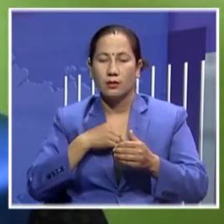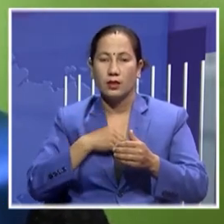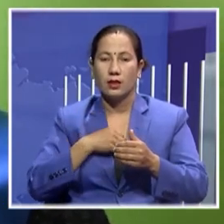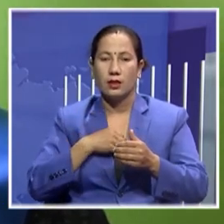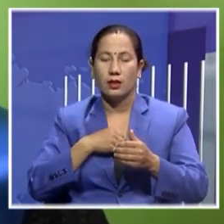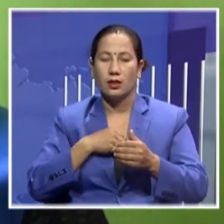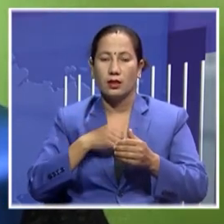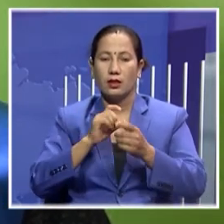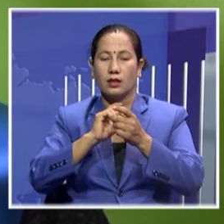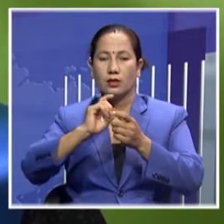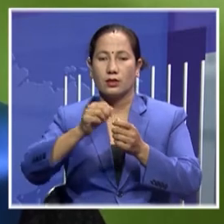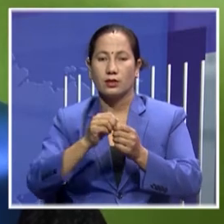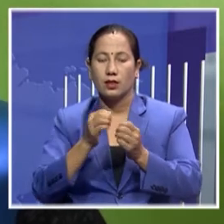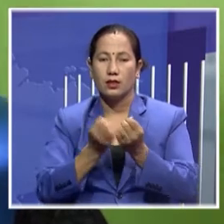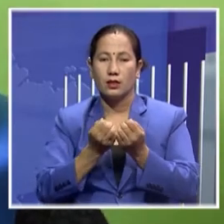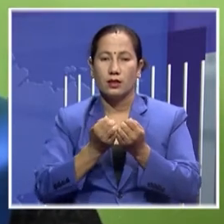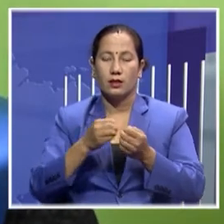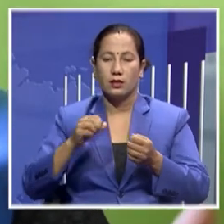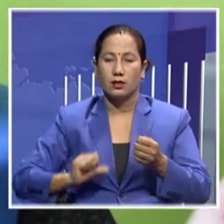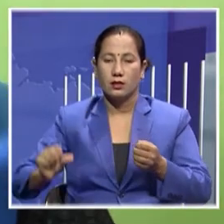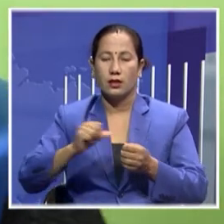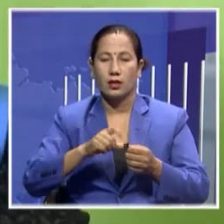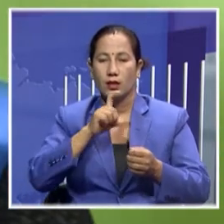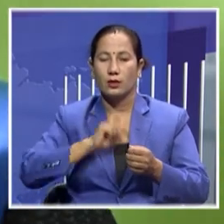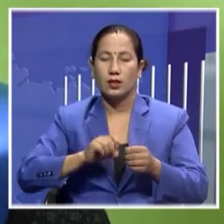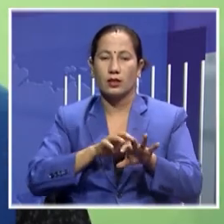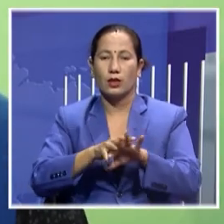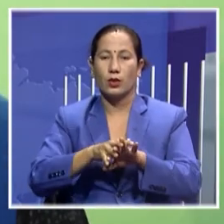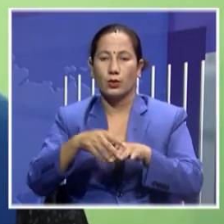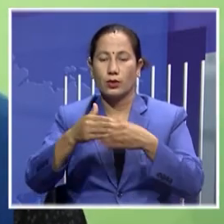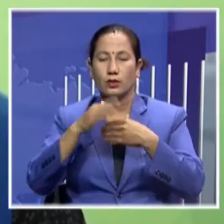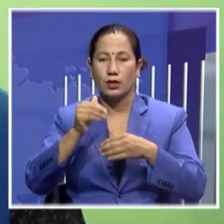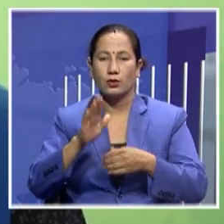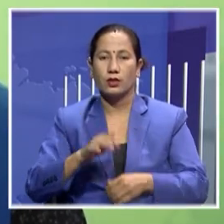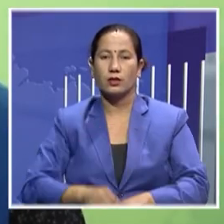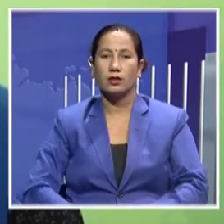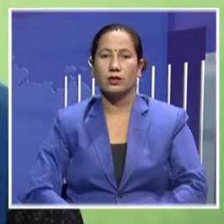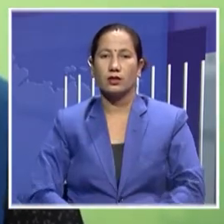गर्छ। त्यति गर्दा बित्तिकै जनताका गुनासाहरू डाइरेक्ट नजिक आइपुग्छ।